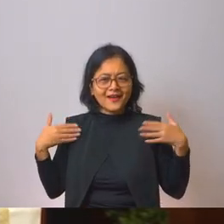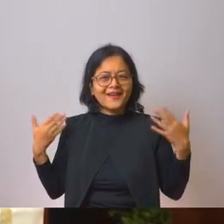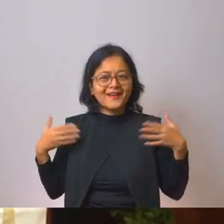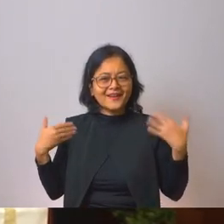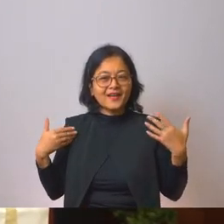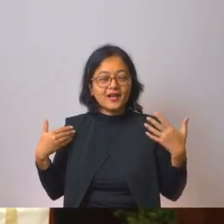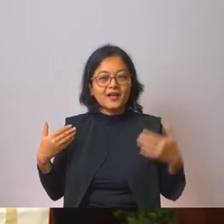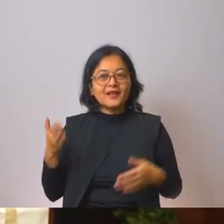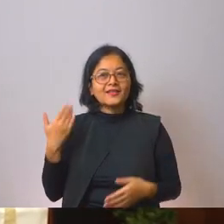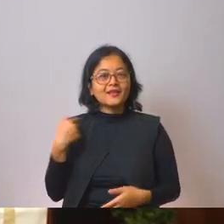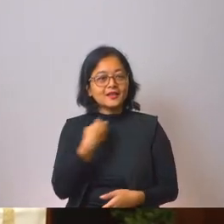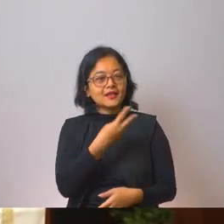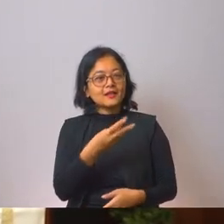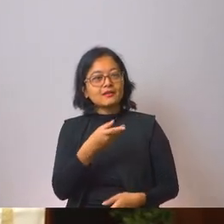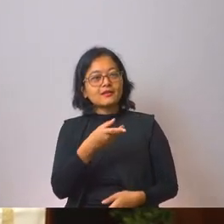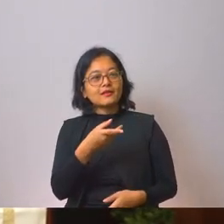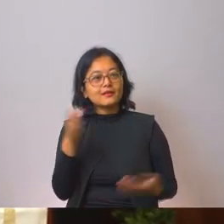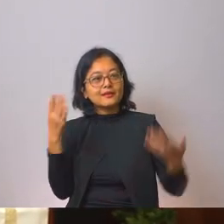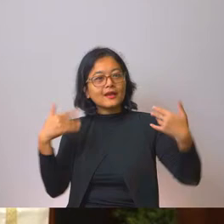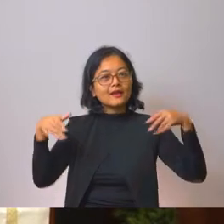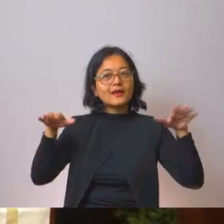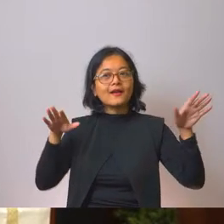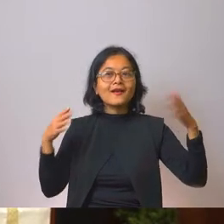gak sih buat Bapak Ibu tariannya kayak apa?